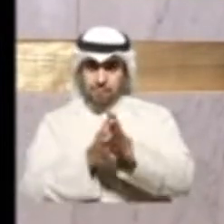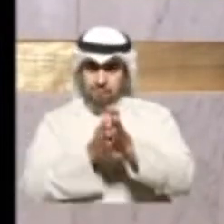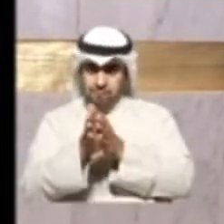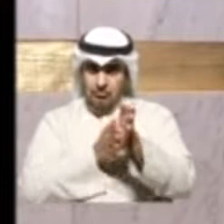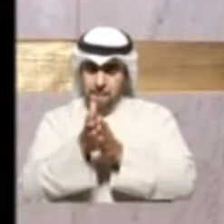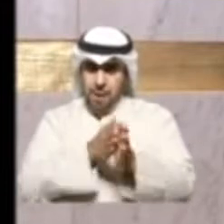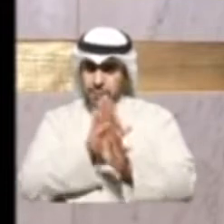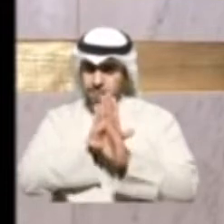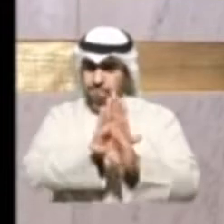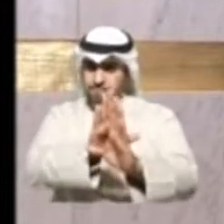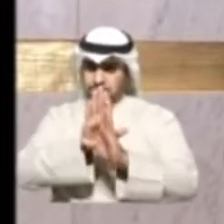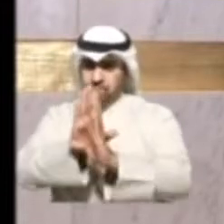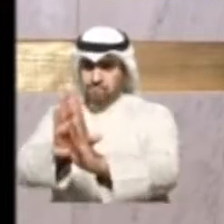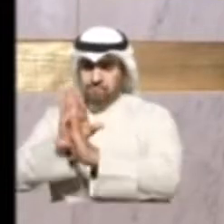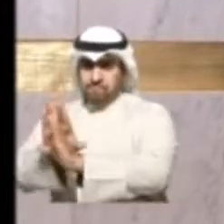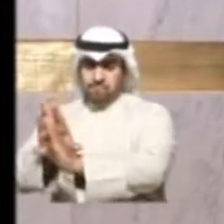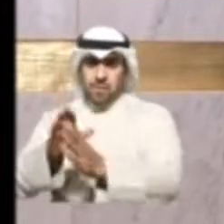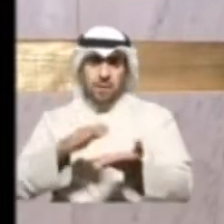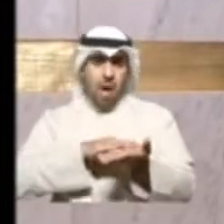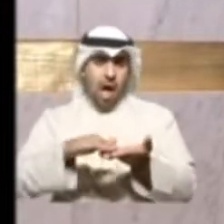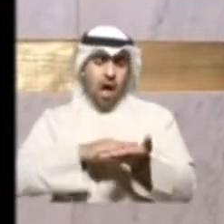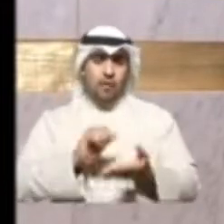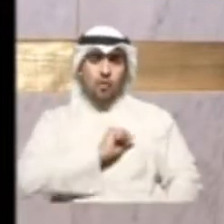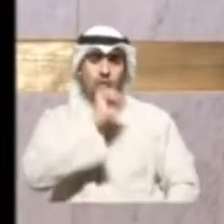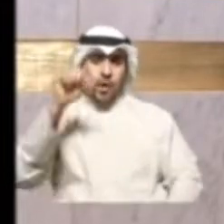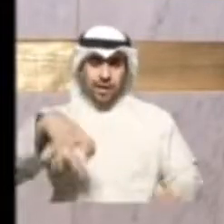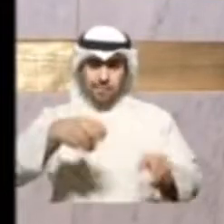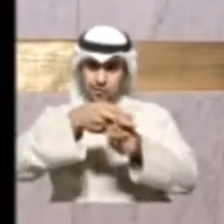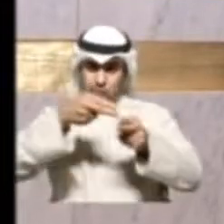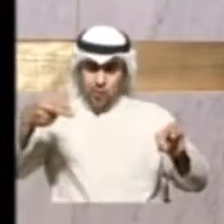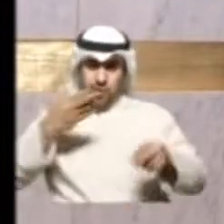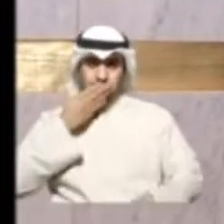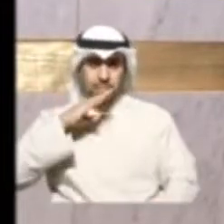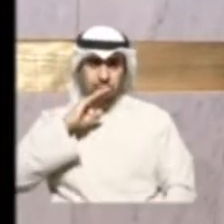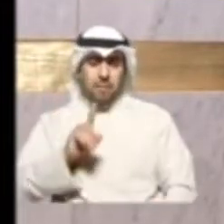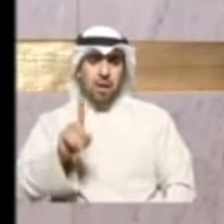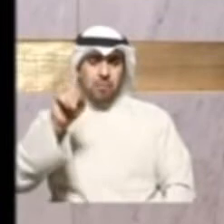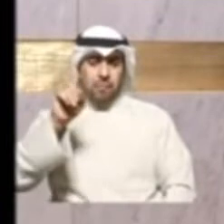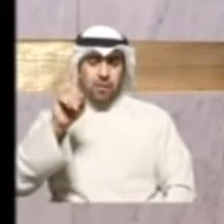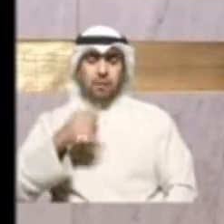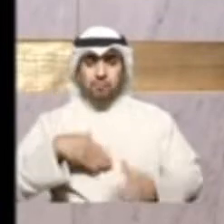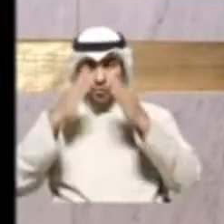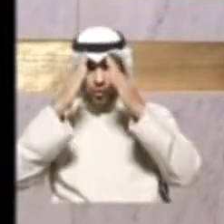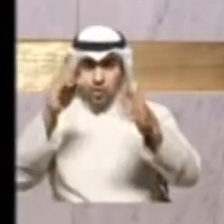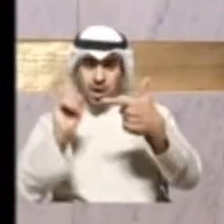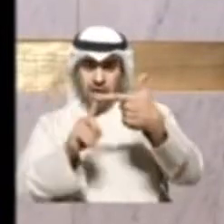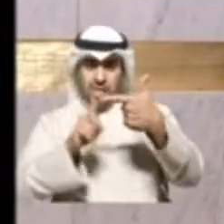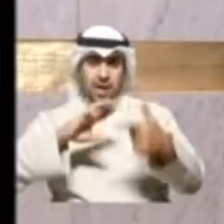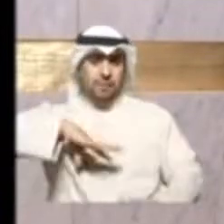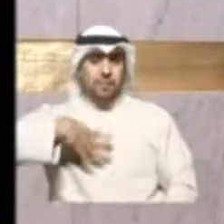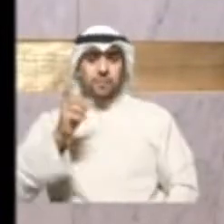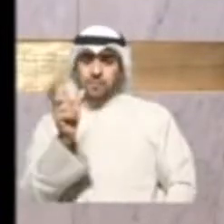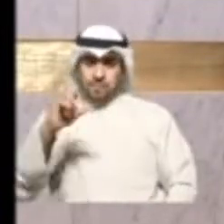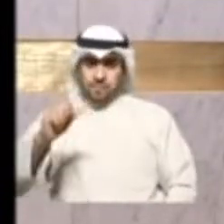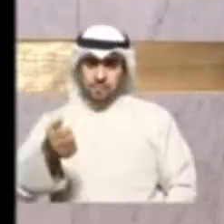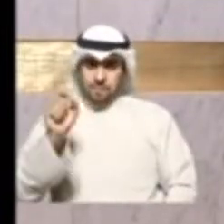التفوق وفي خدمة هذا الوطن، وأشكر كذلك ولي العهد على وجوده وتكريمه لنا كذلك مع صاحب السمو، وإن